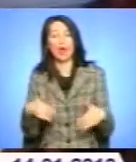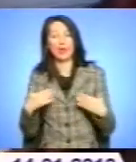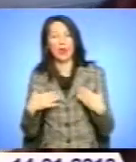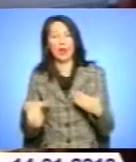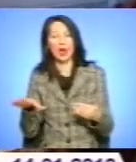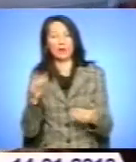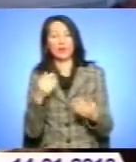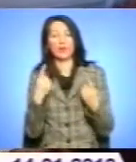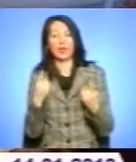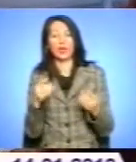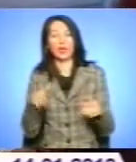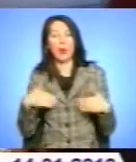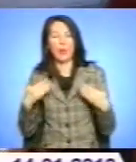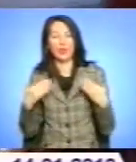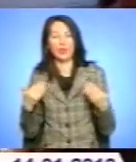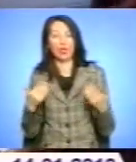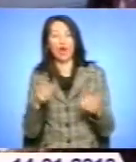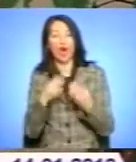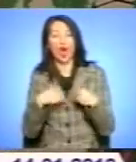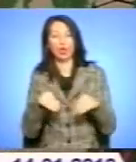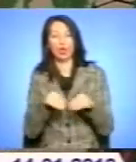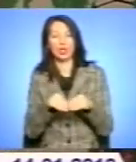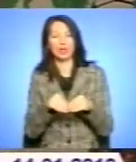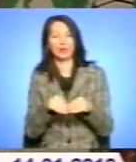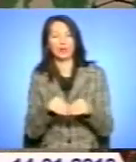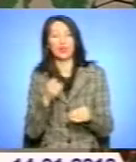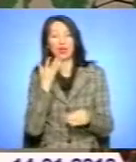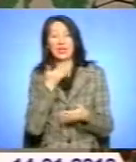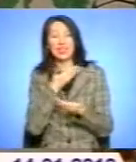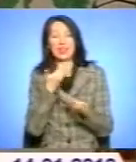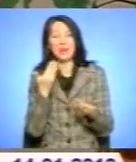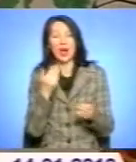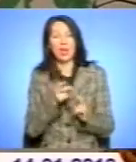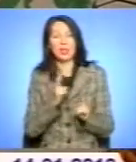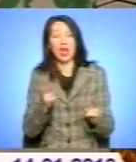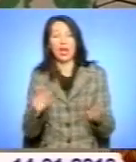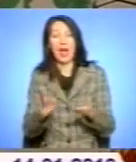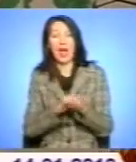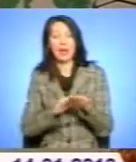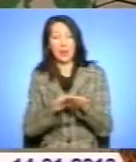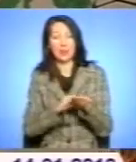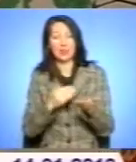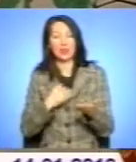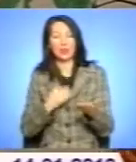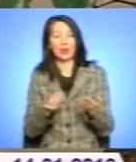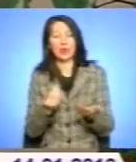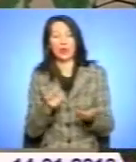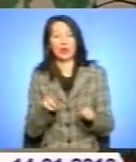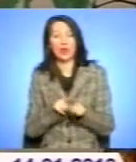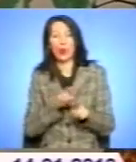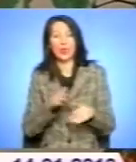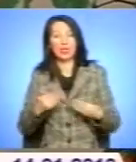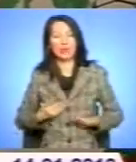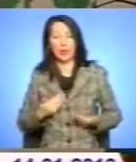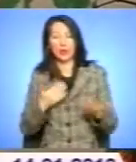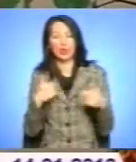великий привіт родині нашій, всім селу. Коли немає ніяких репетицій, то ми так як не живемо. Ми вже зустрічаємо